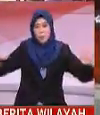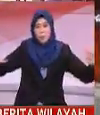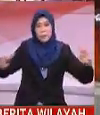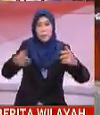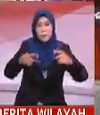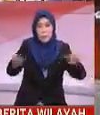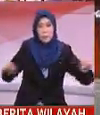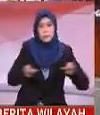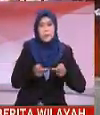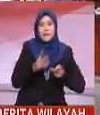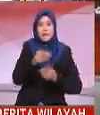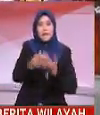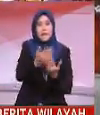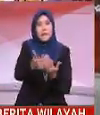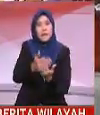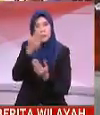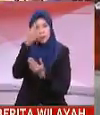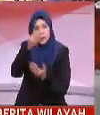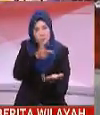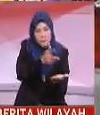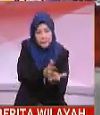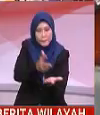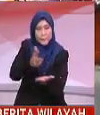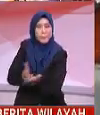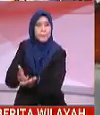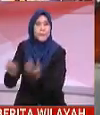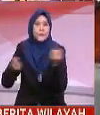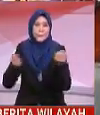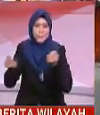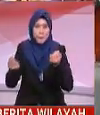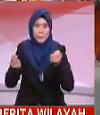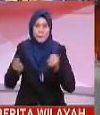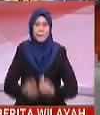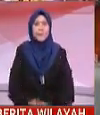kawasan dan kemudahan meletakkan kenderaan.